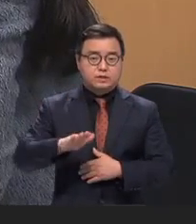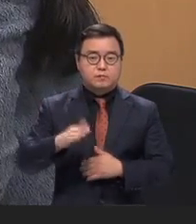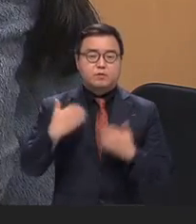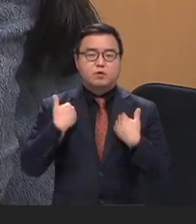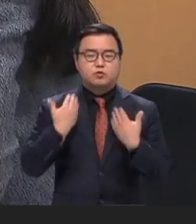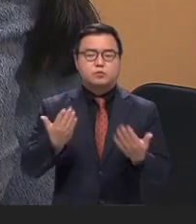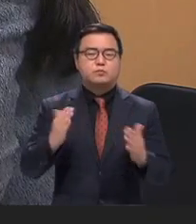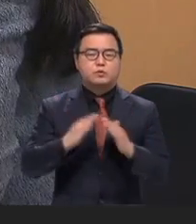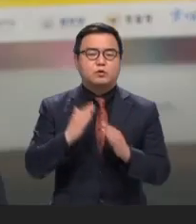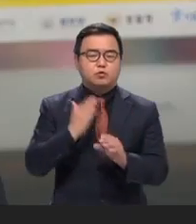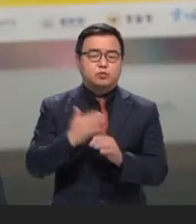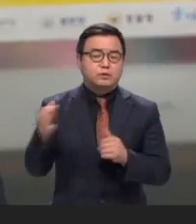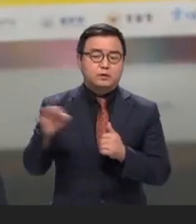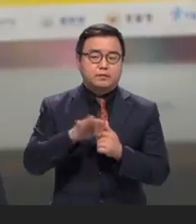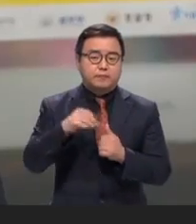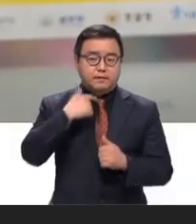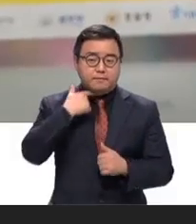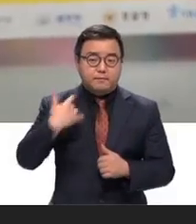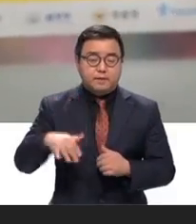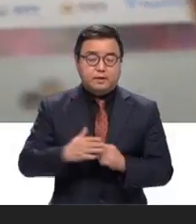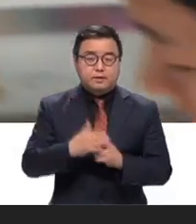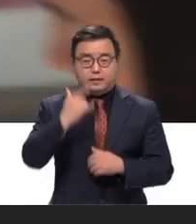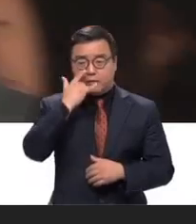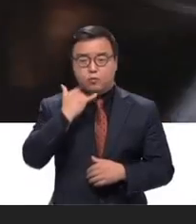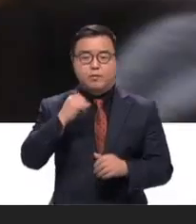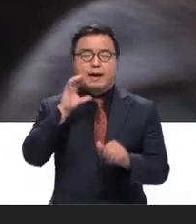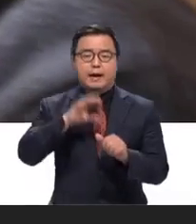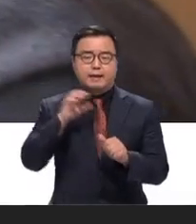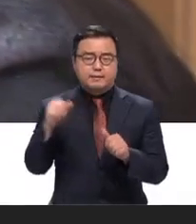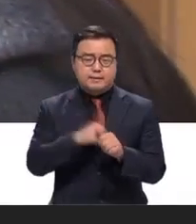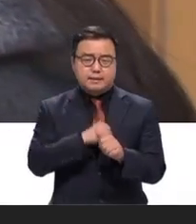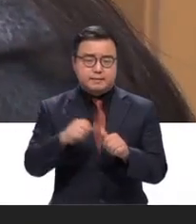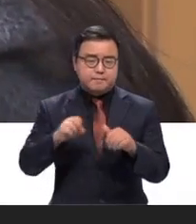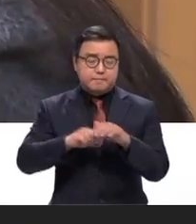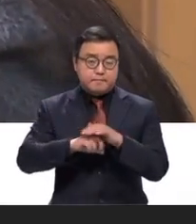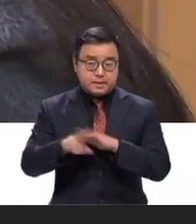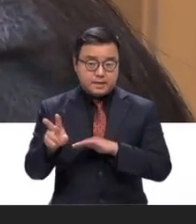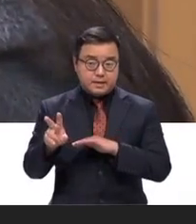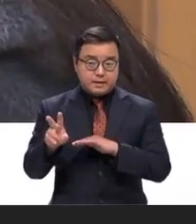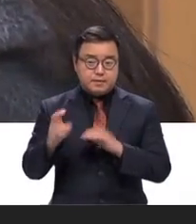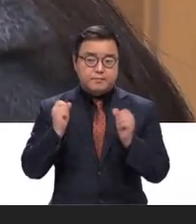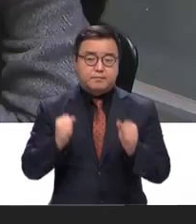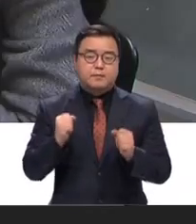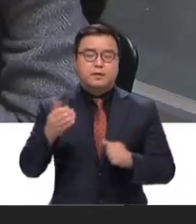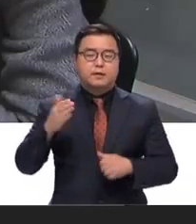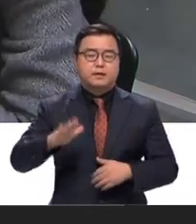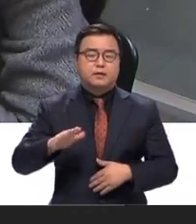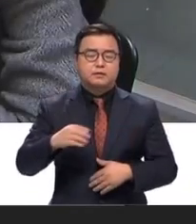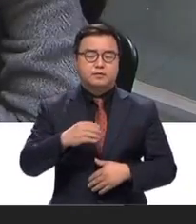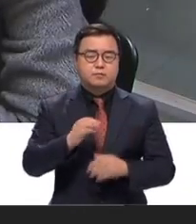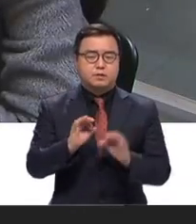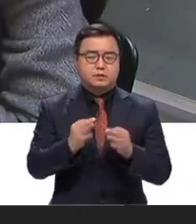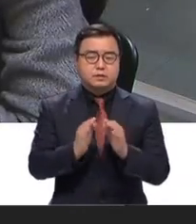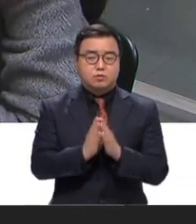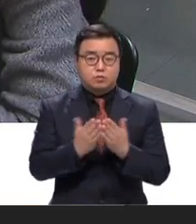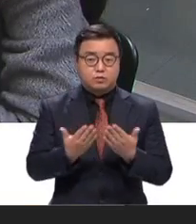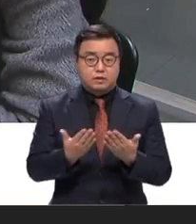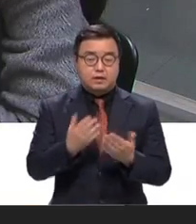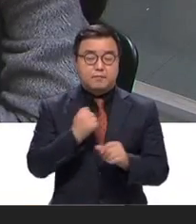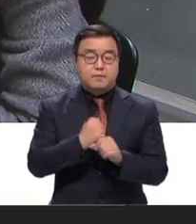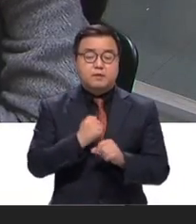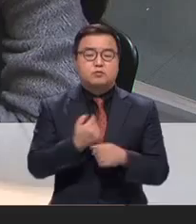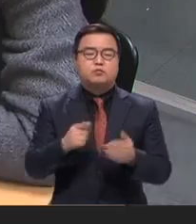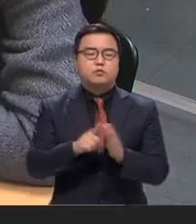못했습니다. 부모의 학대를 피해 쉼터에 왔는데도 수급비 지원 통장을 만들려면 친권자인 부모의 동의가